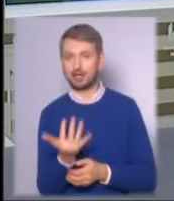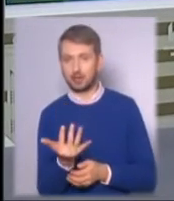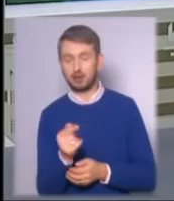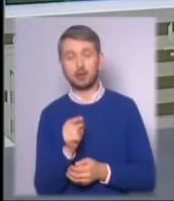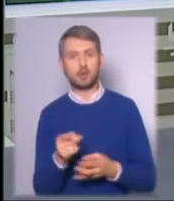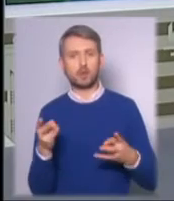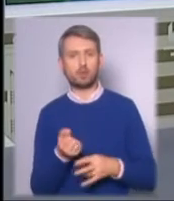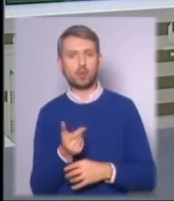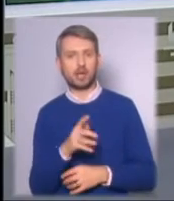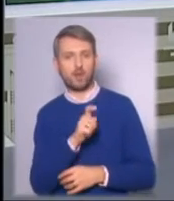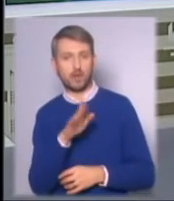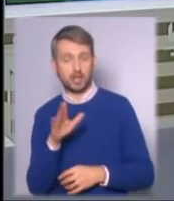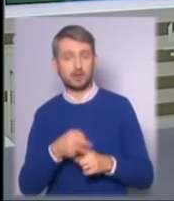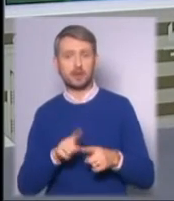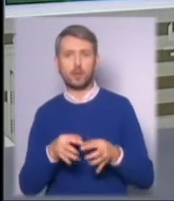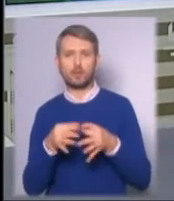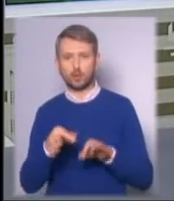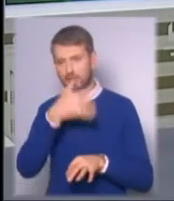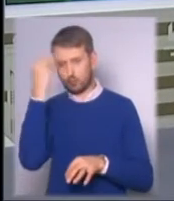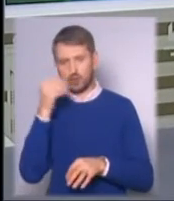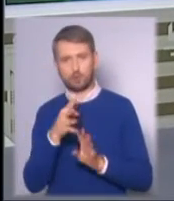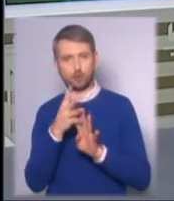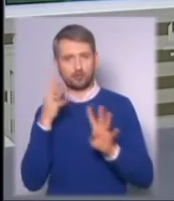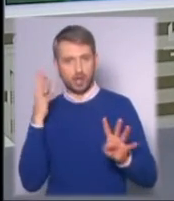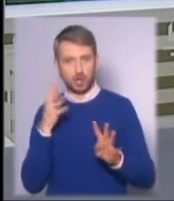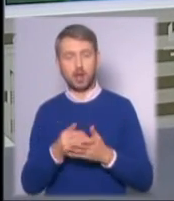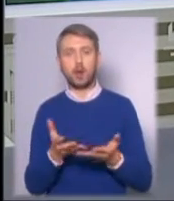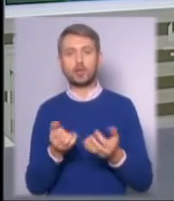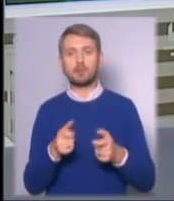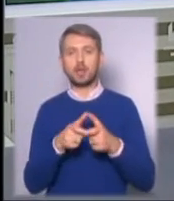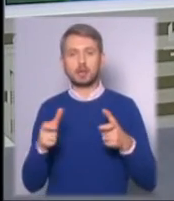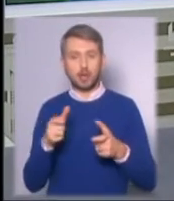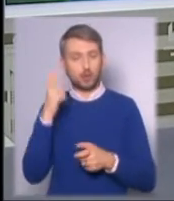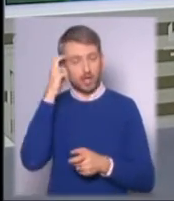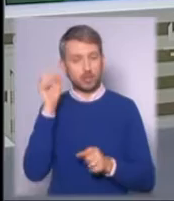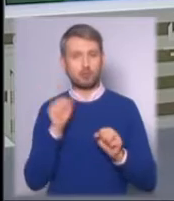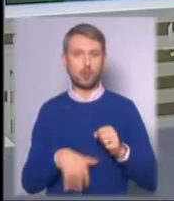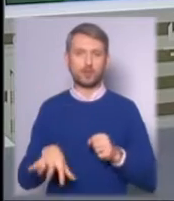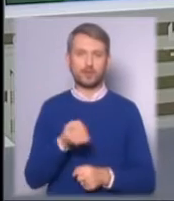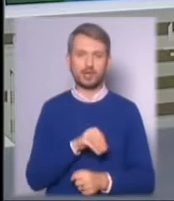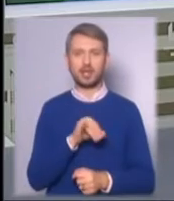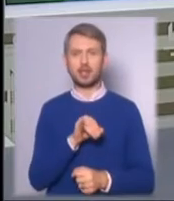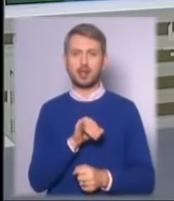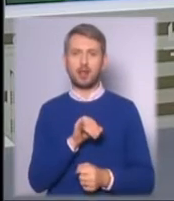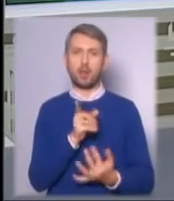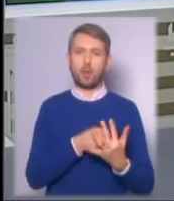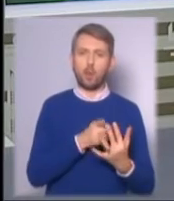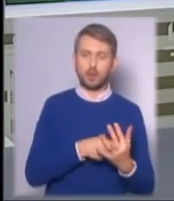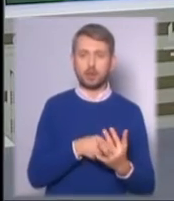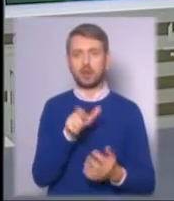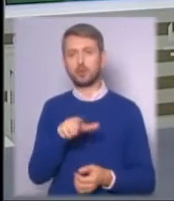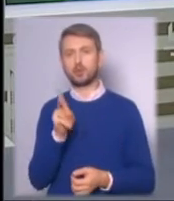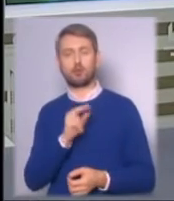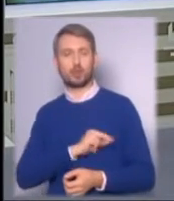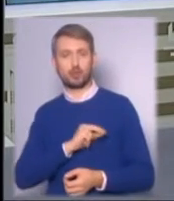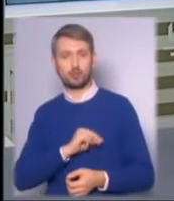кілька хвилин, і це дозволить забути про черги. Нагадаємо, отримати картку киянина можуть всі – і пільговики, і люди, які працюють та проживають